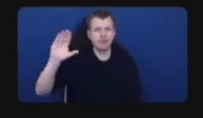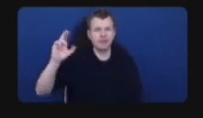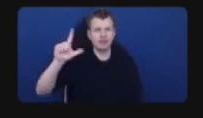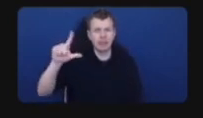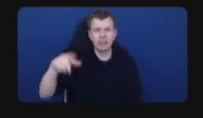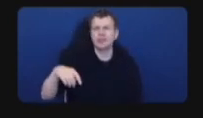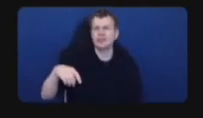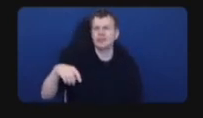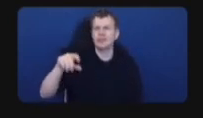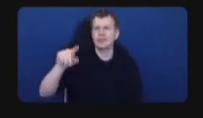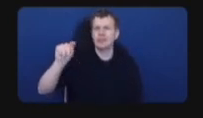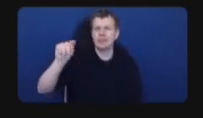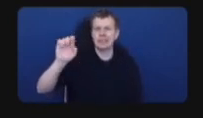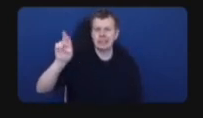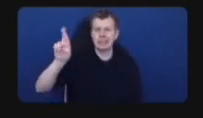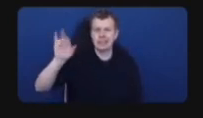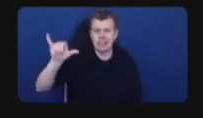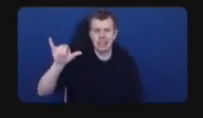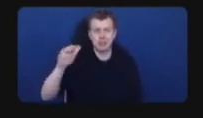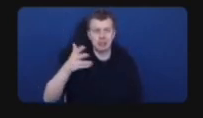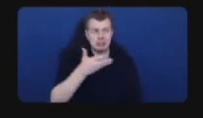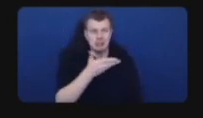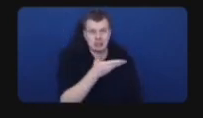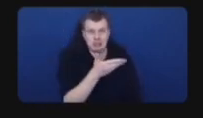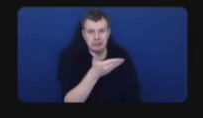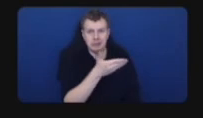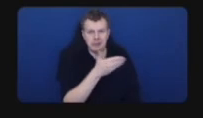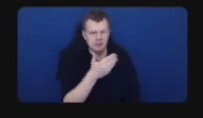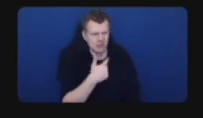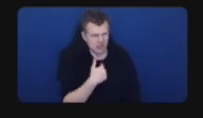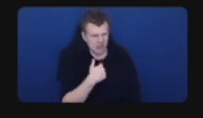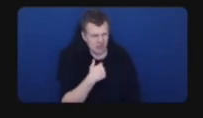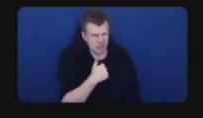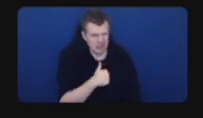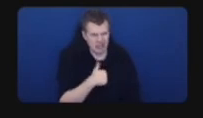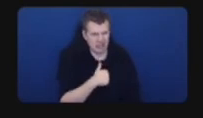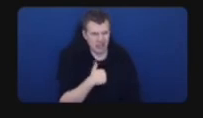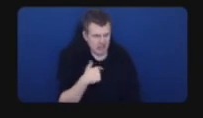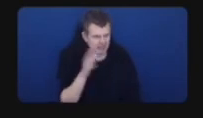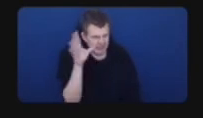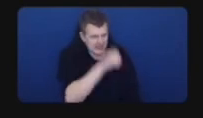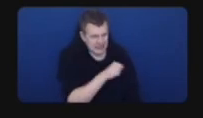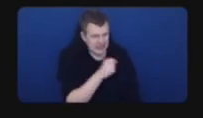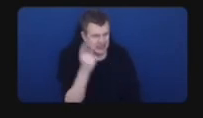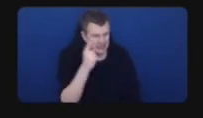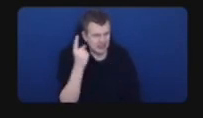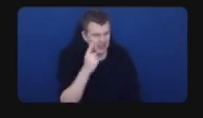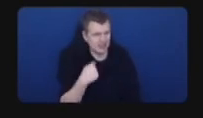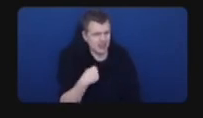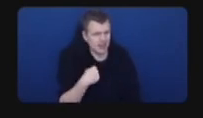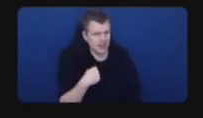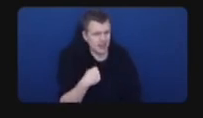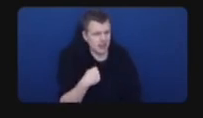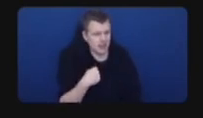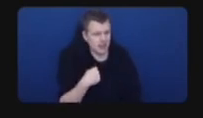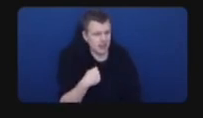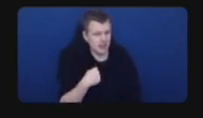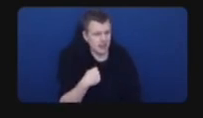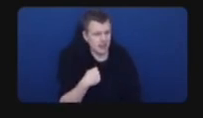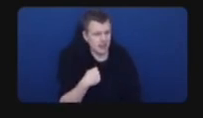I just want to make sure that I'm not missing. 我们要问一下我们的两位工作人员, Rachel 或者是 Terry.